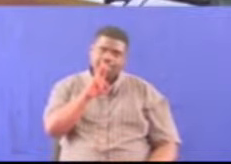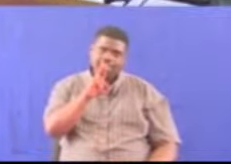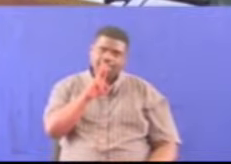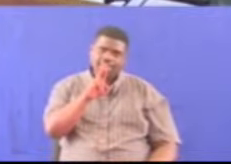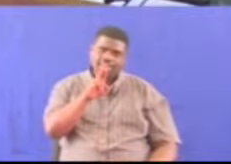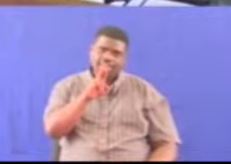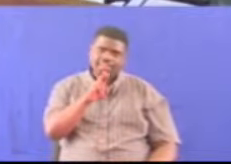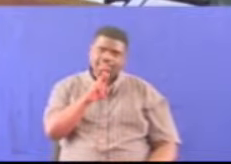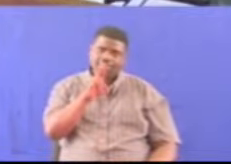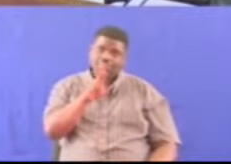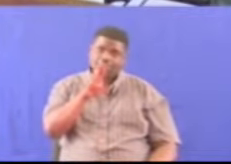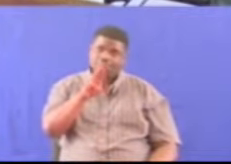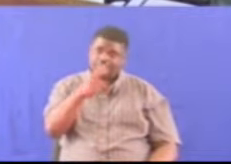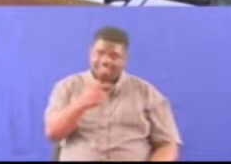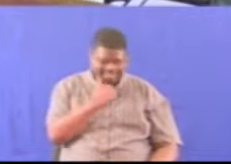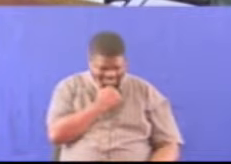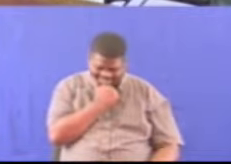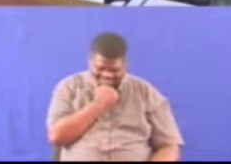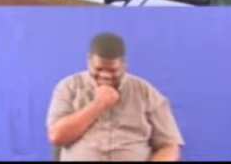UWT